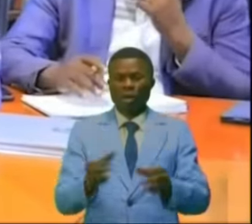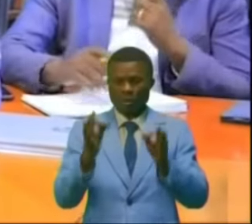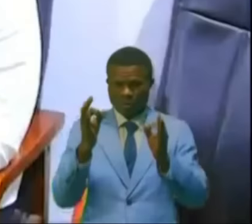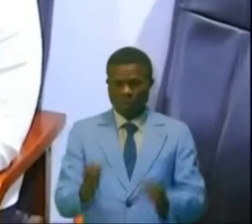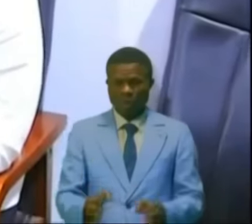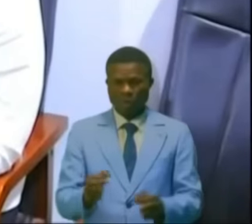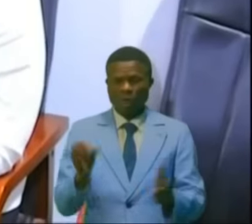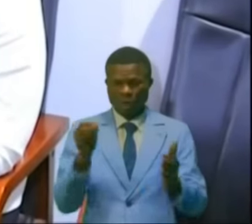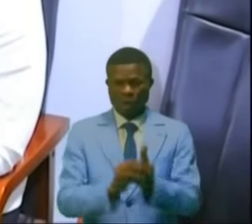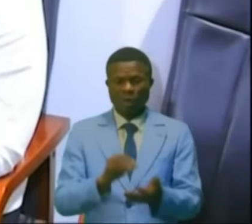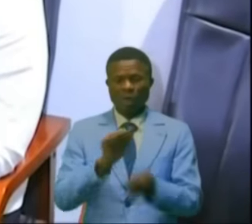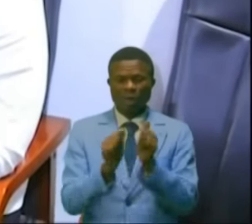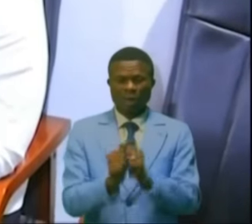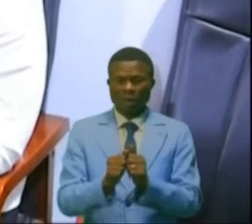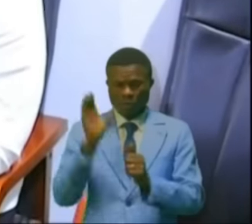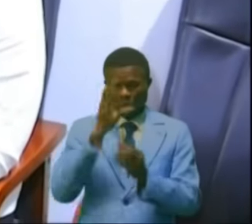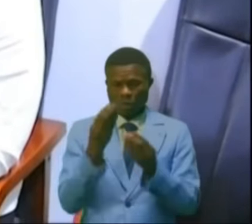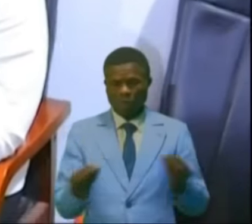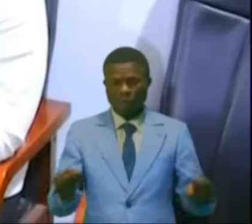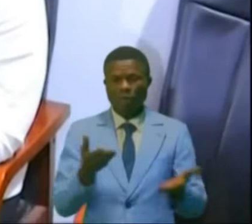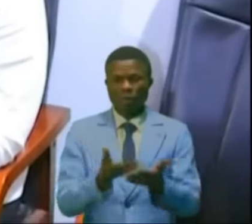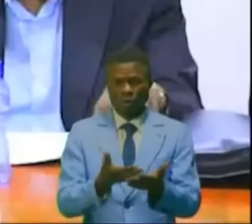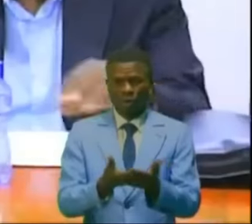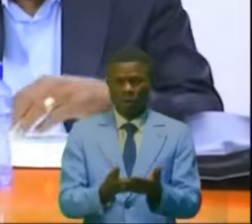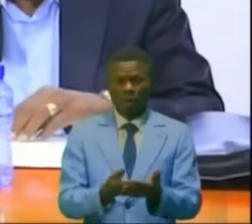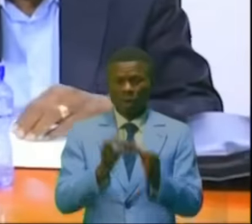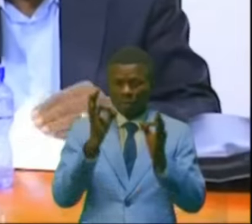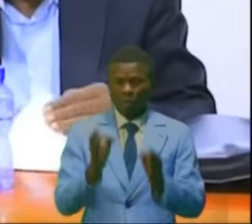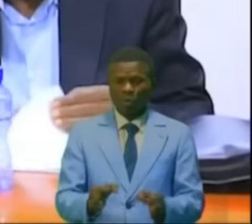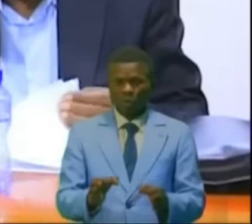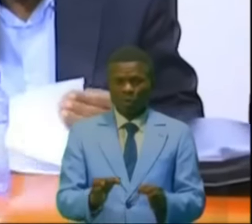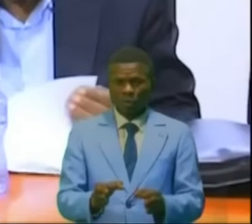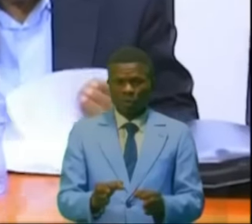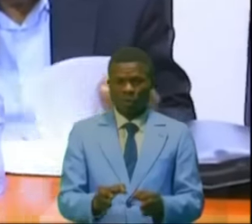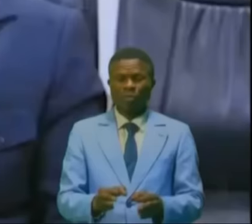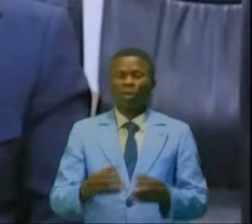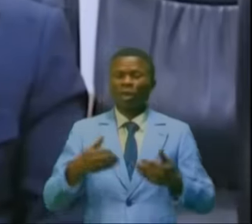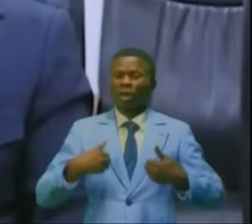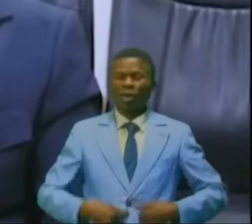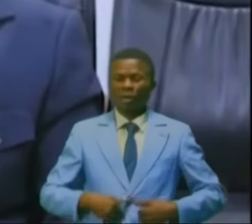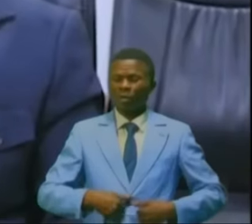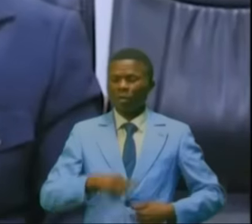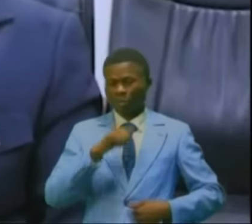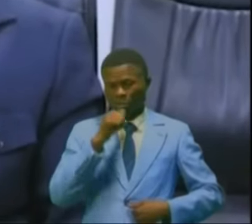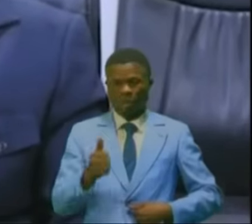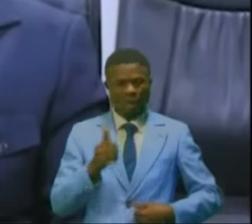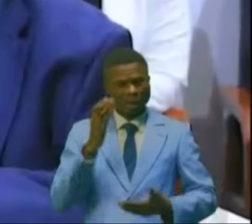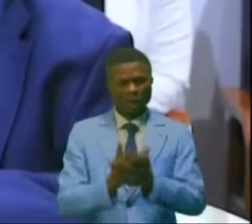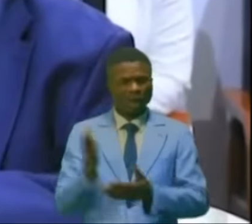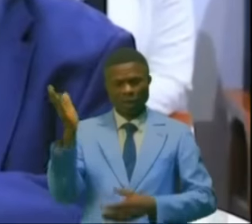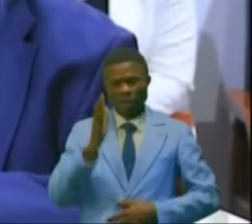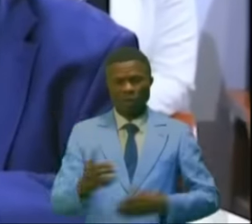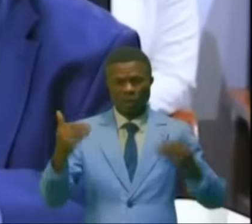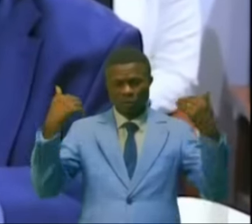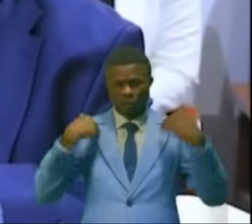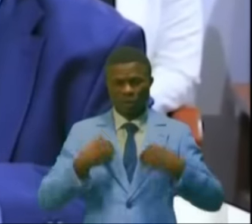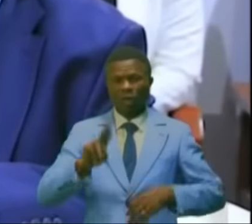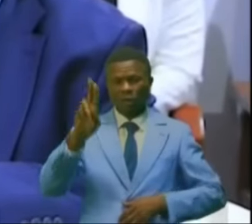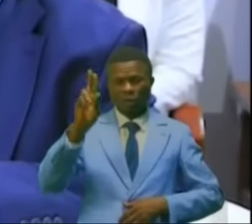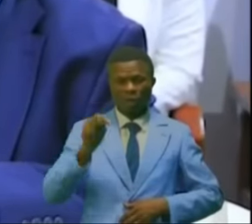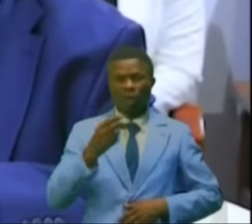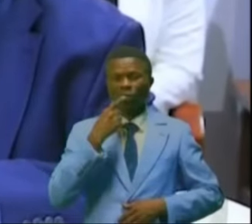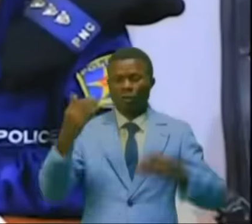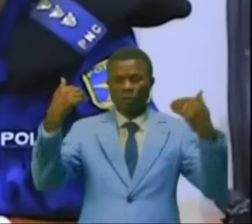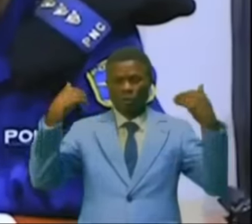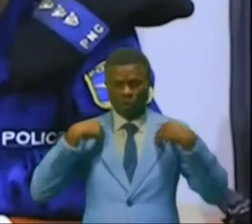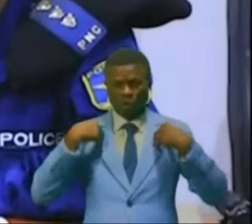s'il y a encore des défis à relever ensemble, ils ne sont pas insurmontables, a ajouté la chef de la MONUSCO, le chef de